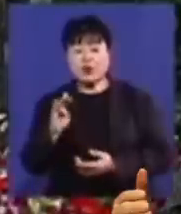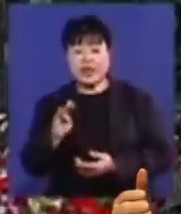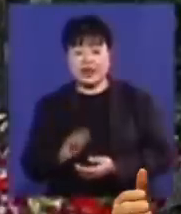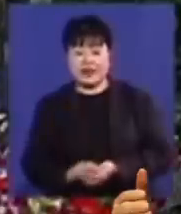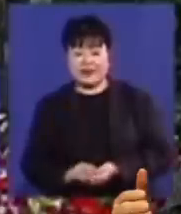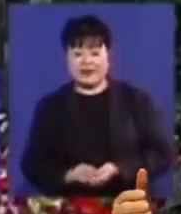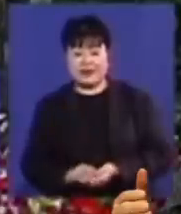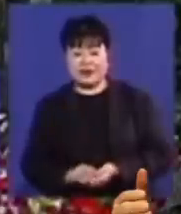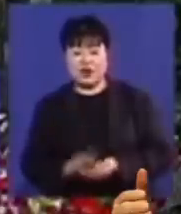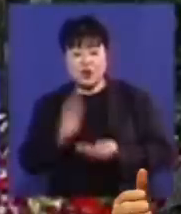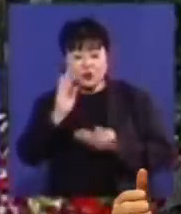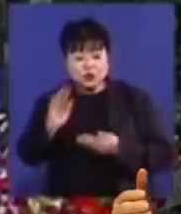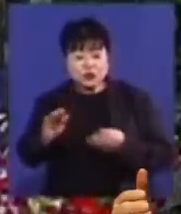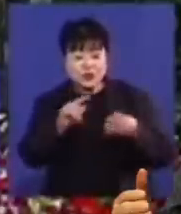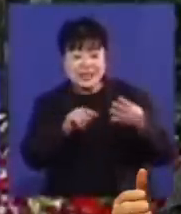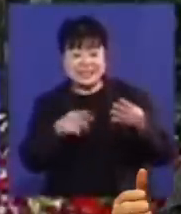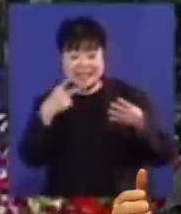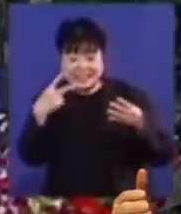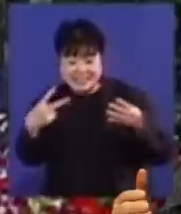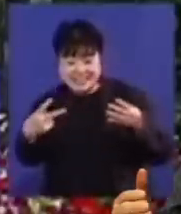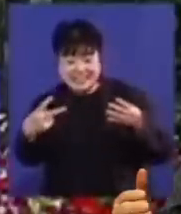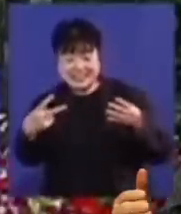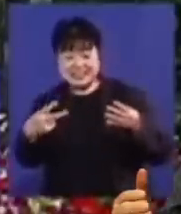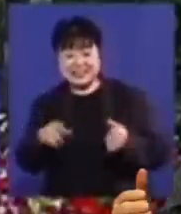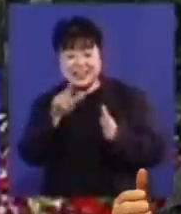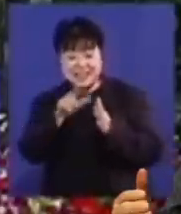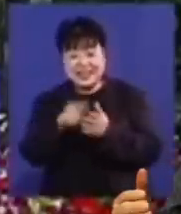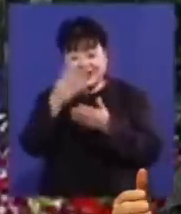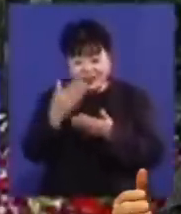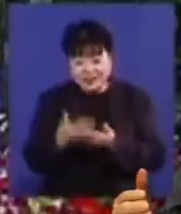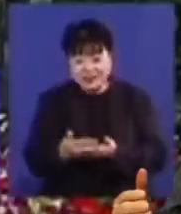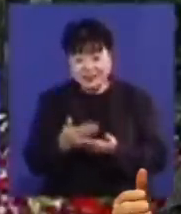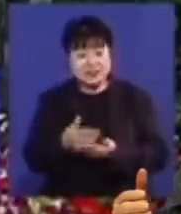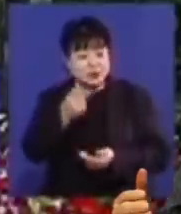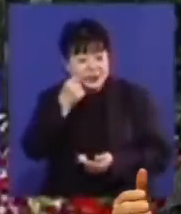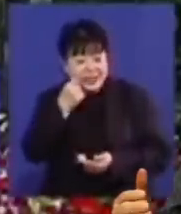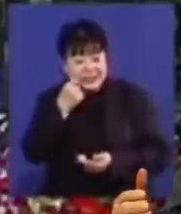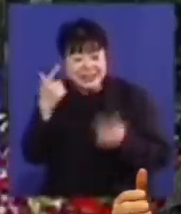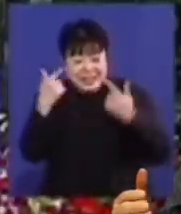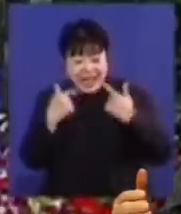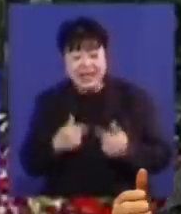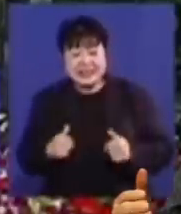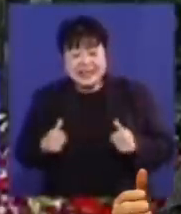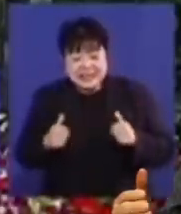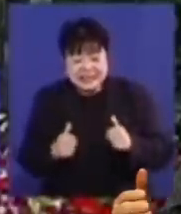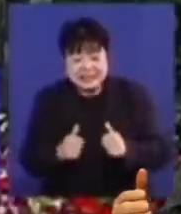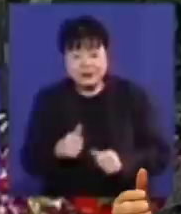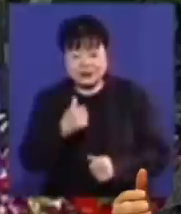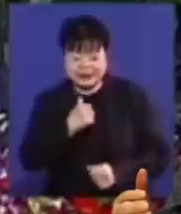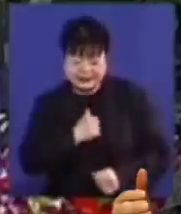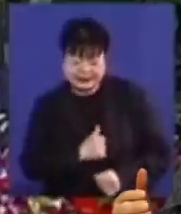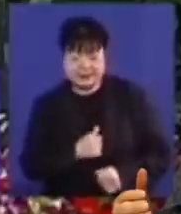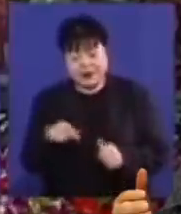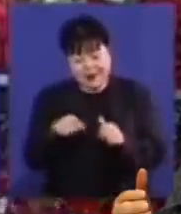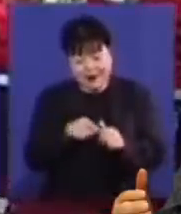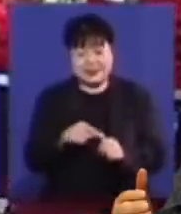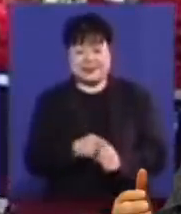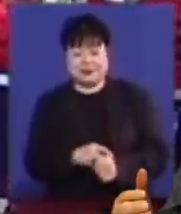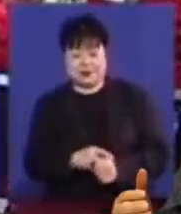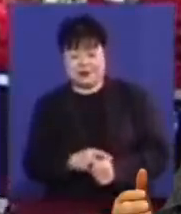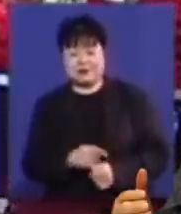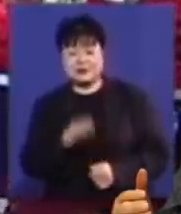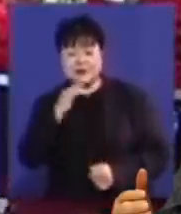너는 말씀을 전파하라. 때를 얻든지 못 얻든지 항상 힘써라. 범사에 오래 참음과 가르침으로 경책하며